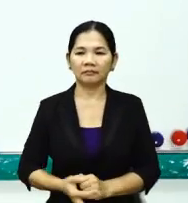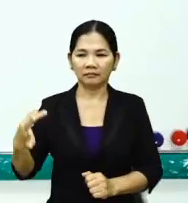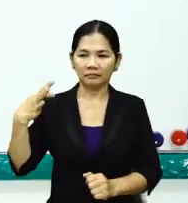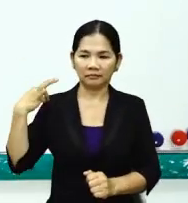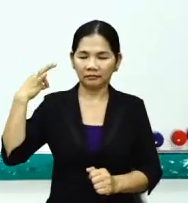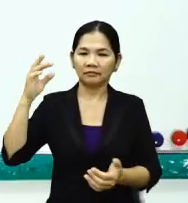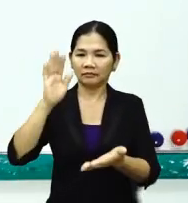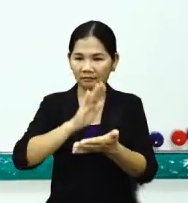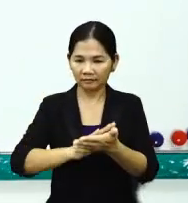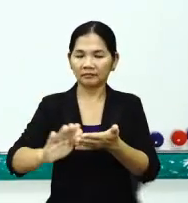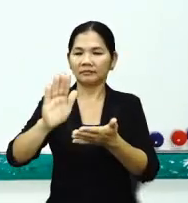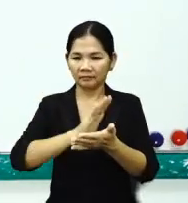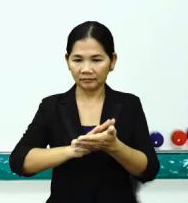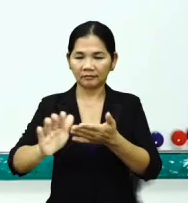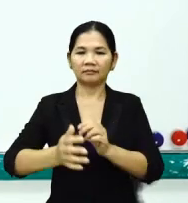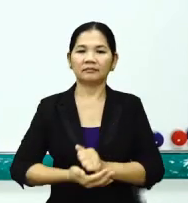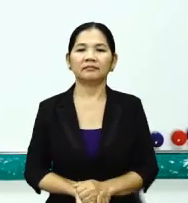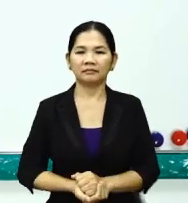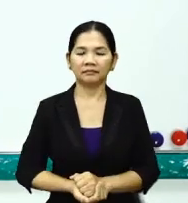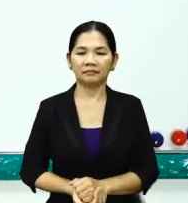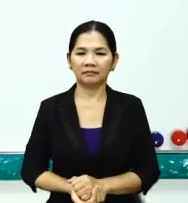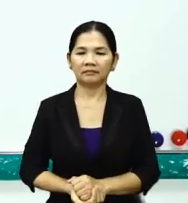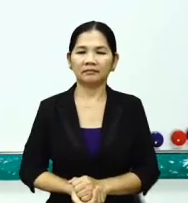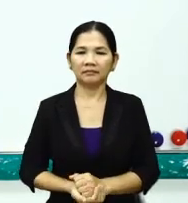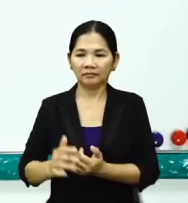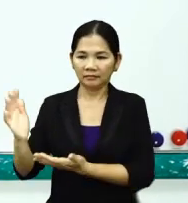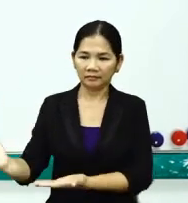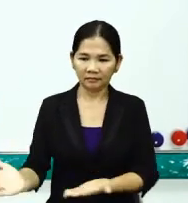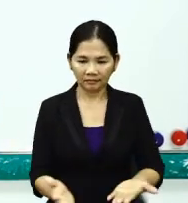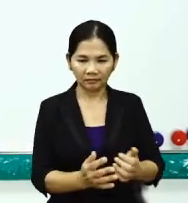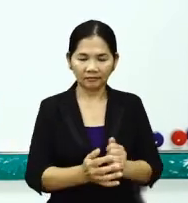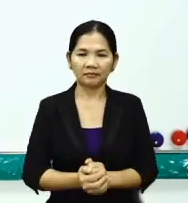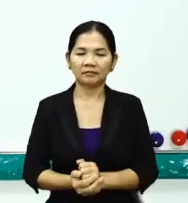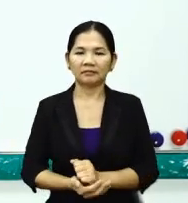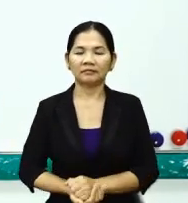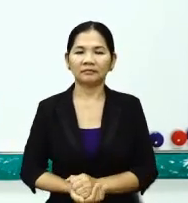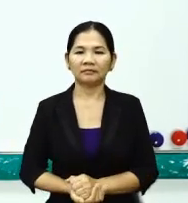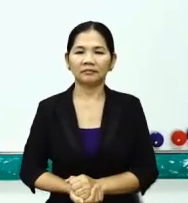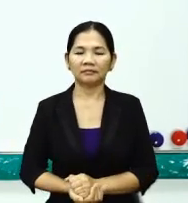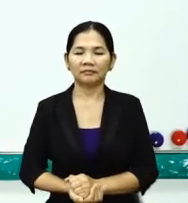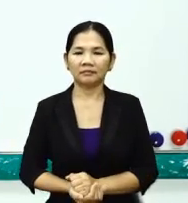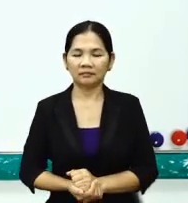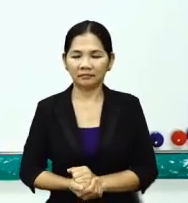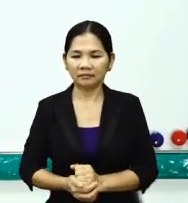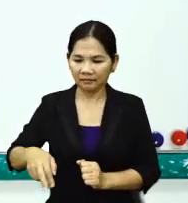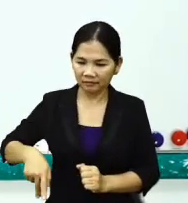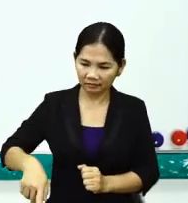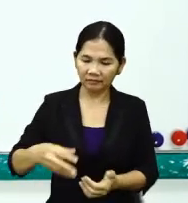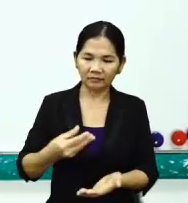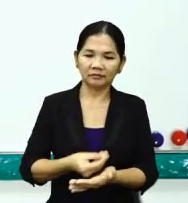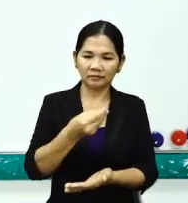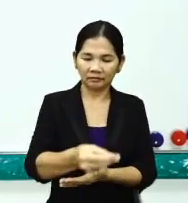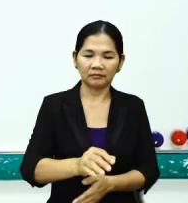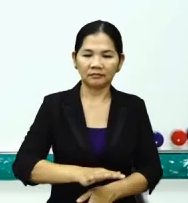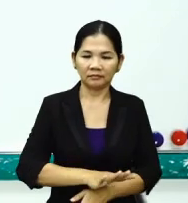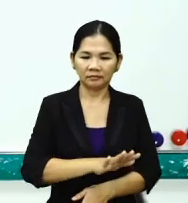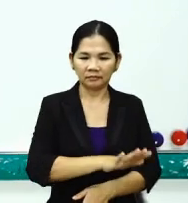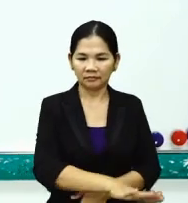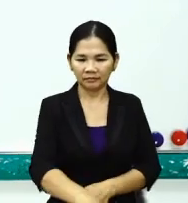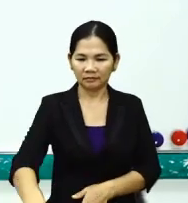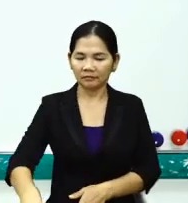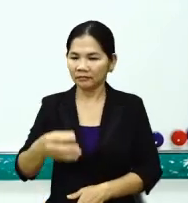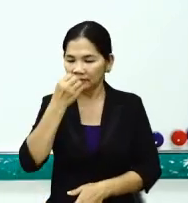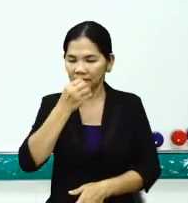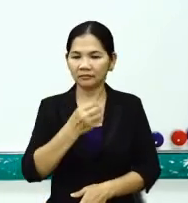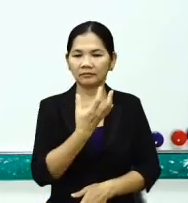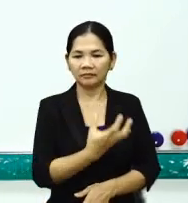bẹ sát bát ăn chơi ở thế giới ba tình mà hộp à